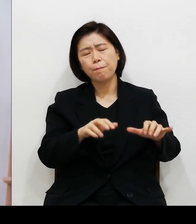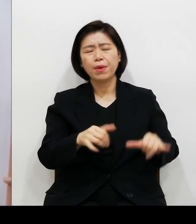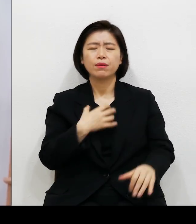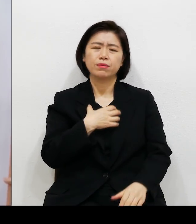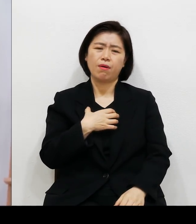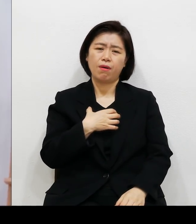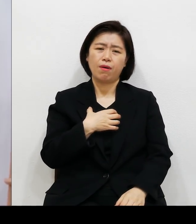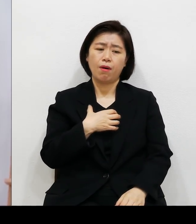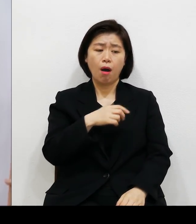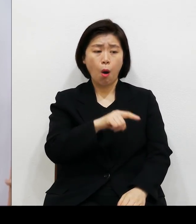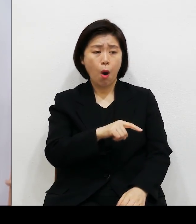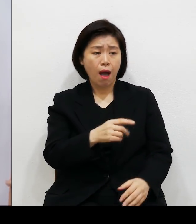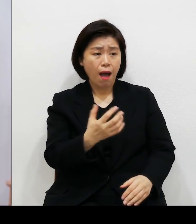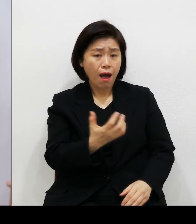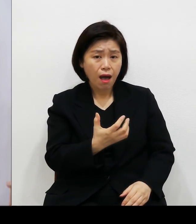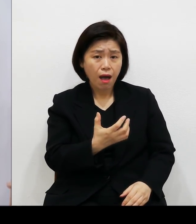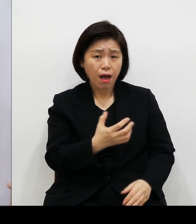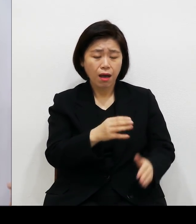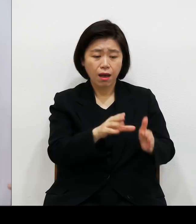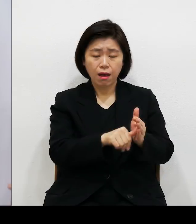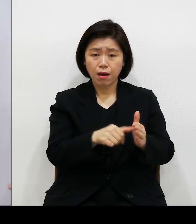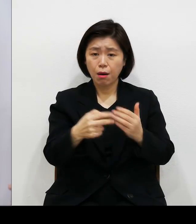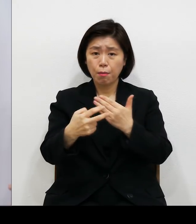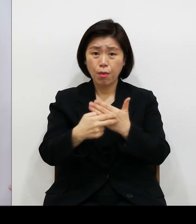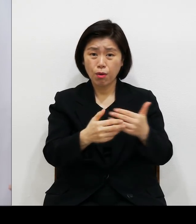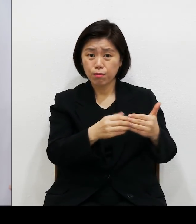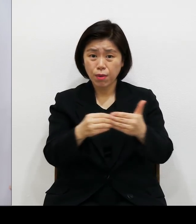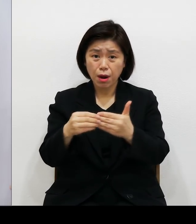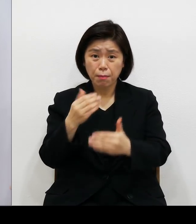내가 병원을 데려갈 수 있을까?